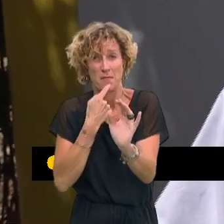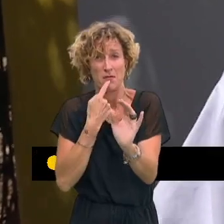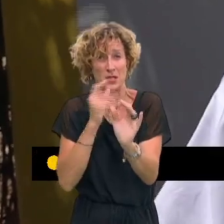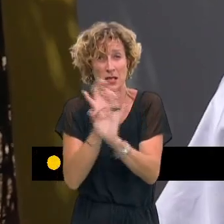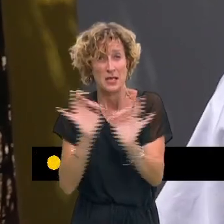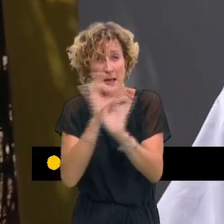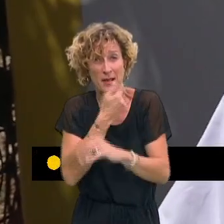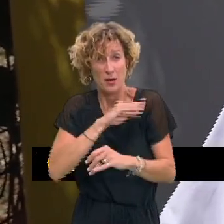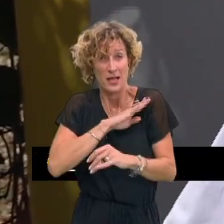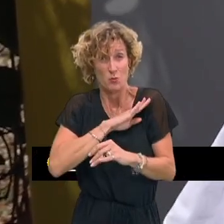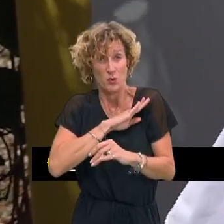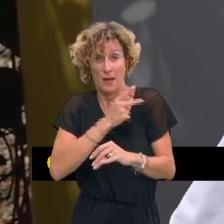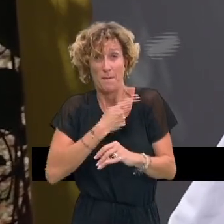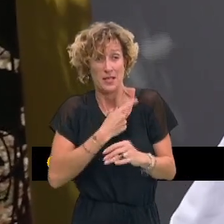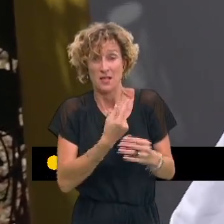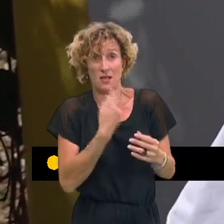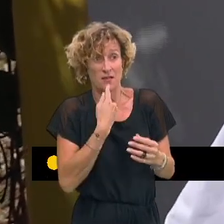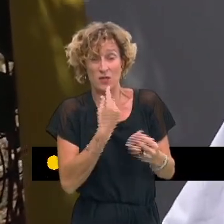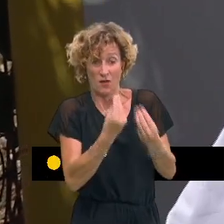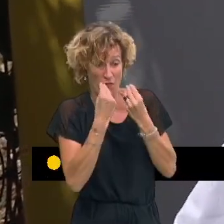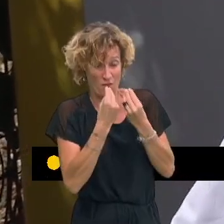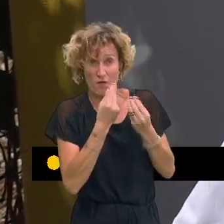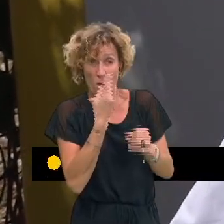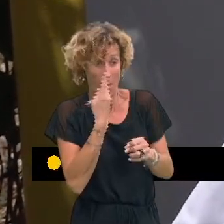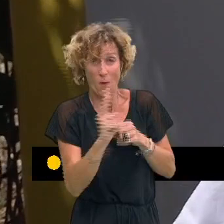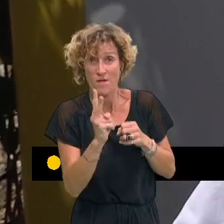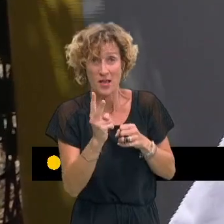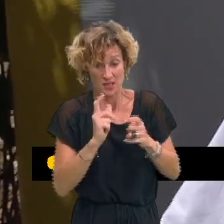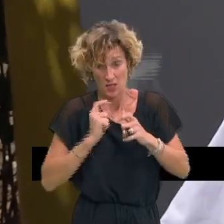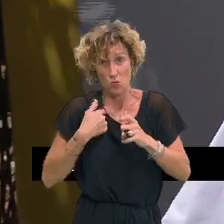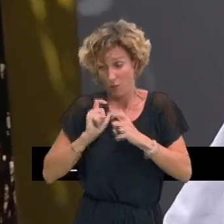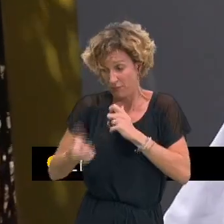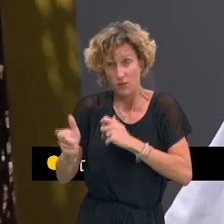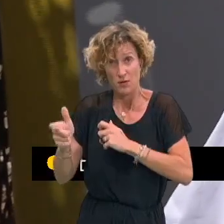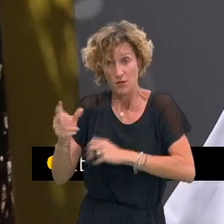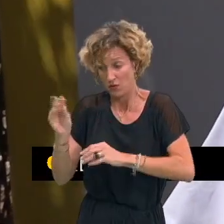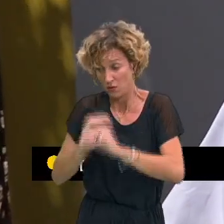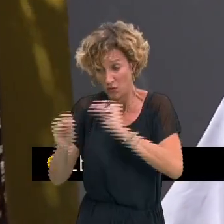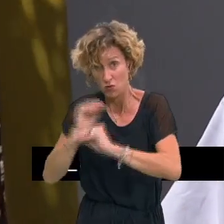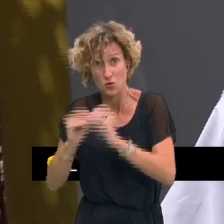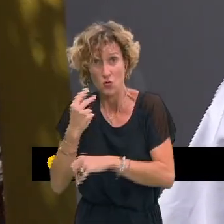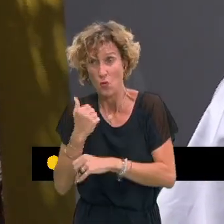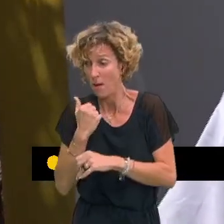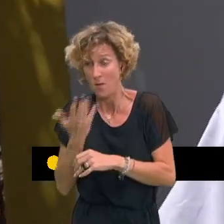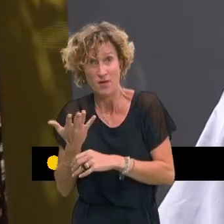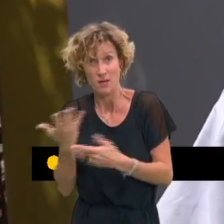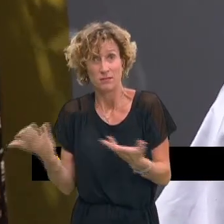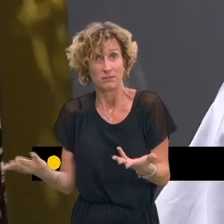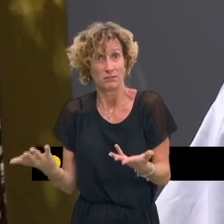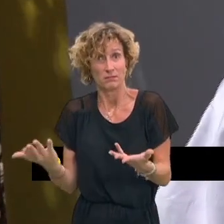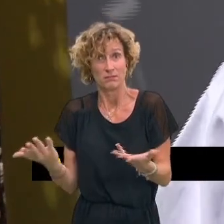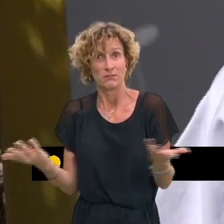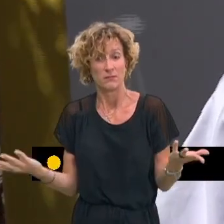former, ce qui va conduire à un mauvais soin de nos patients, une mauvaise formation des futurs médecins généralistes